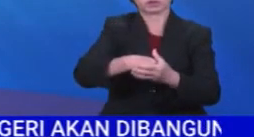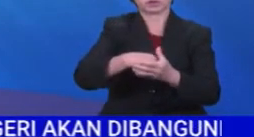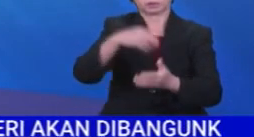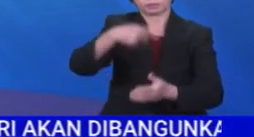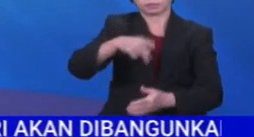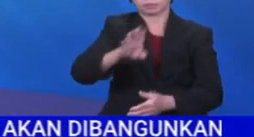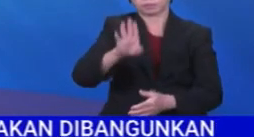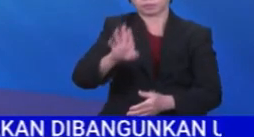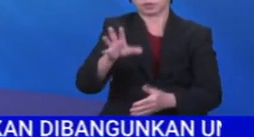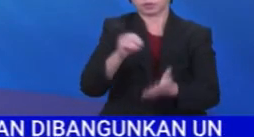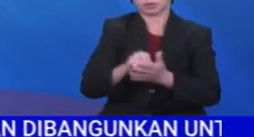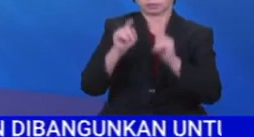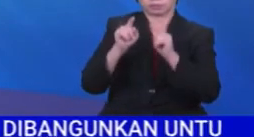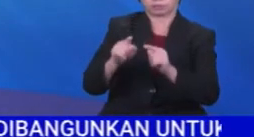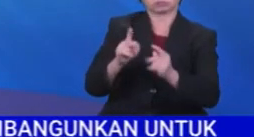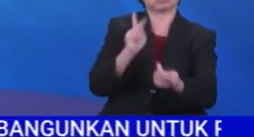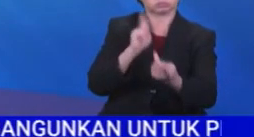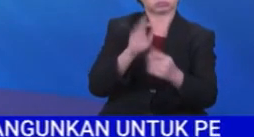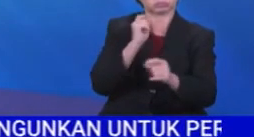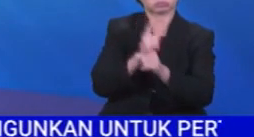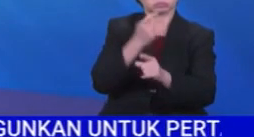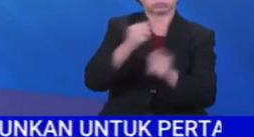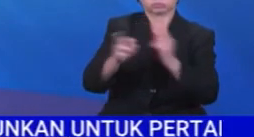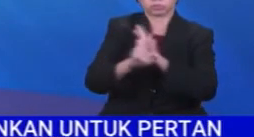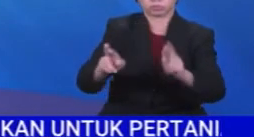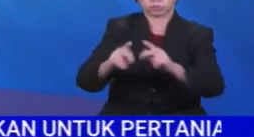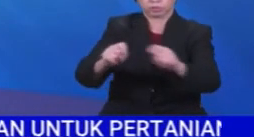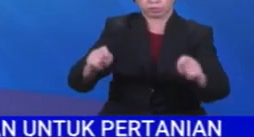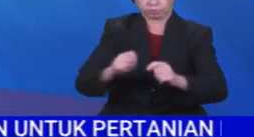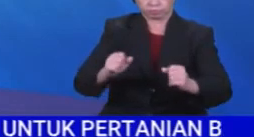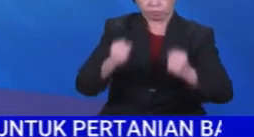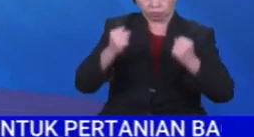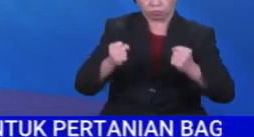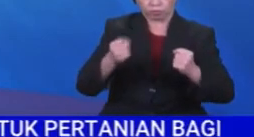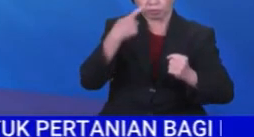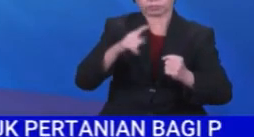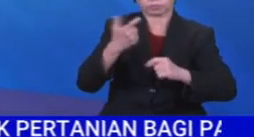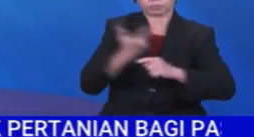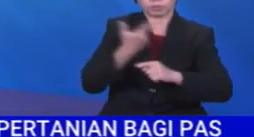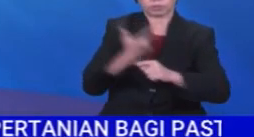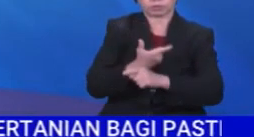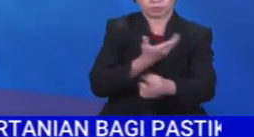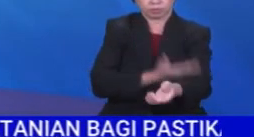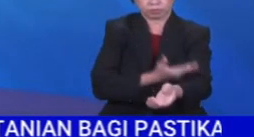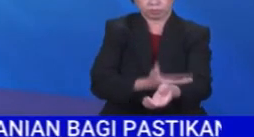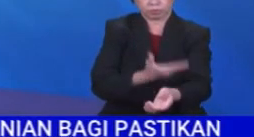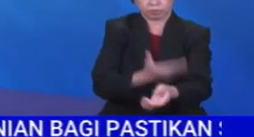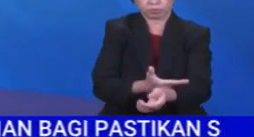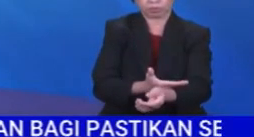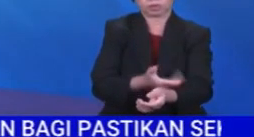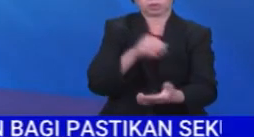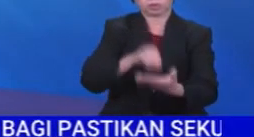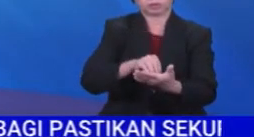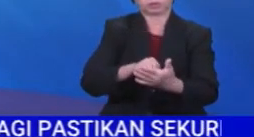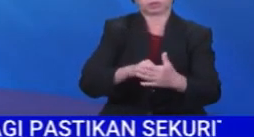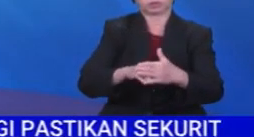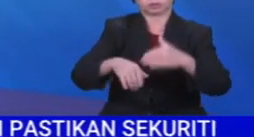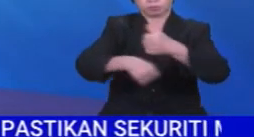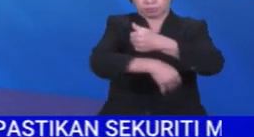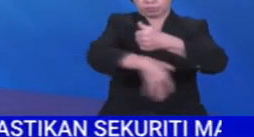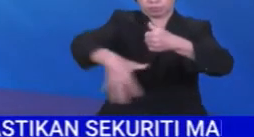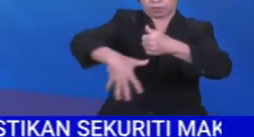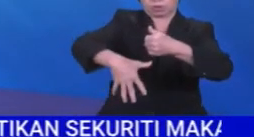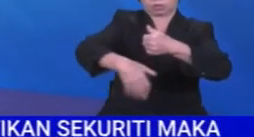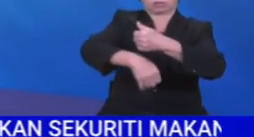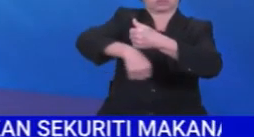tetapi dianggap wajar dalam konteks menyediakan Tafaqquh bagi melatih generasi kepemimpinan pelapis diperingkat ranting